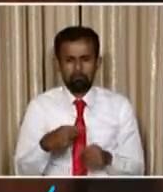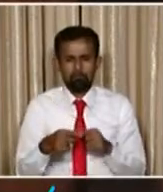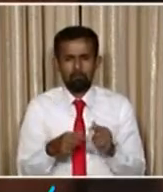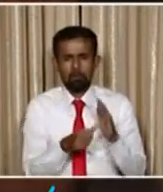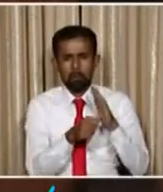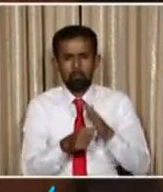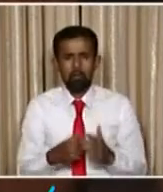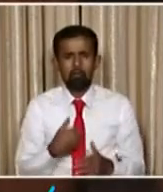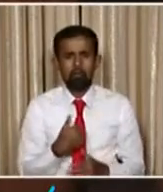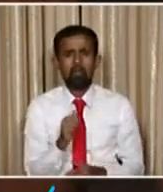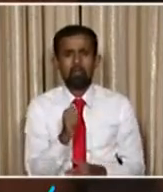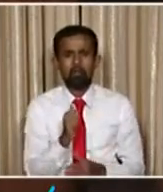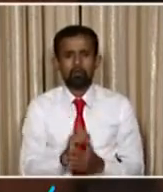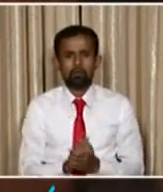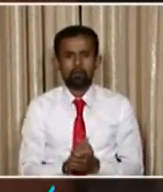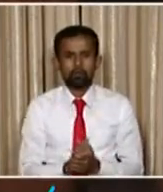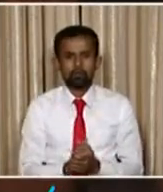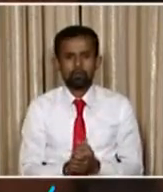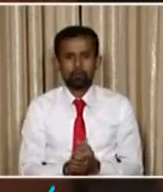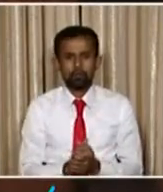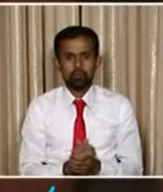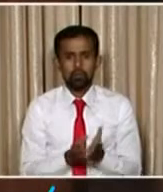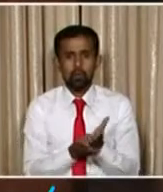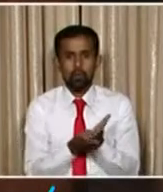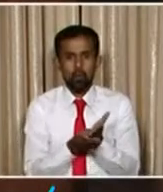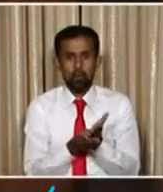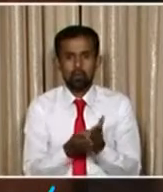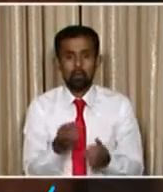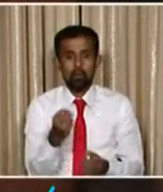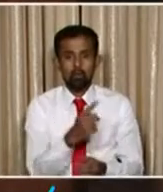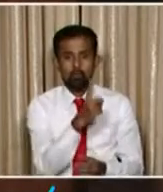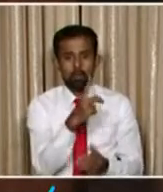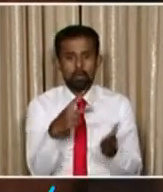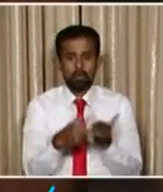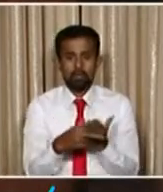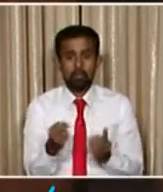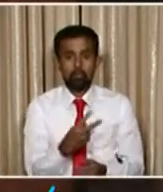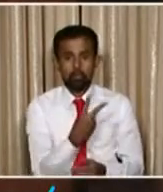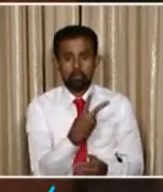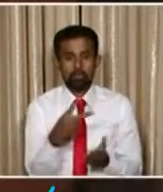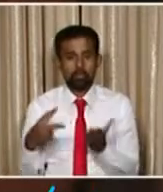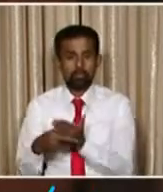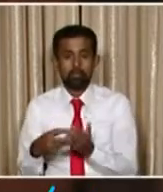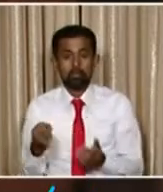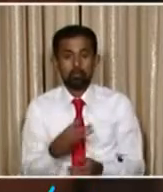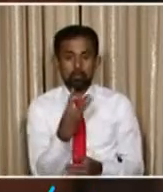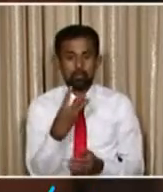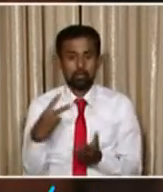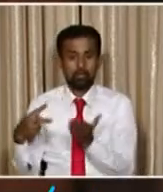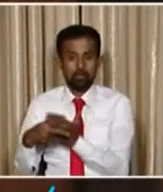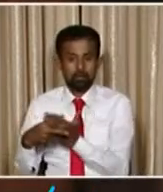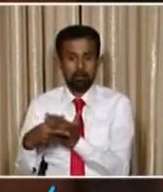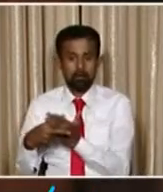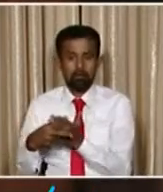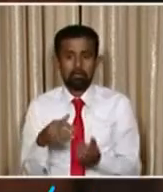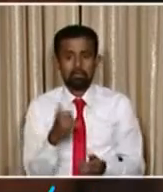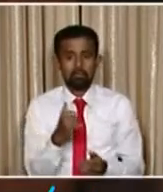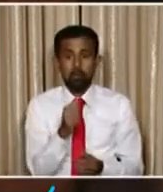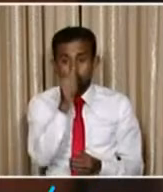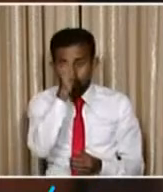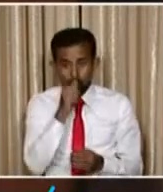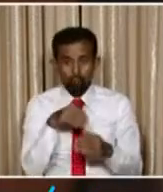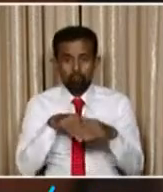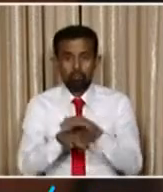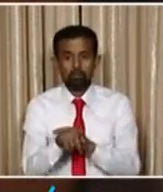ගැන උදාහරණයක් වශයෙන් ගත්තොත් එimhe කියමු දැන් කෝච්චියක් ගත්තම තියෙනවා ෆස්ට් ක්ලාස් ටිකට් තියෙනවා සෙකන්ඩ් ක්ලාස් ටිකට් තියෙනවා තර්ඩ් ක්ලාස් ටිකට් තියෙනවා සමහර අය හොරෙන්ුත්